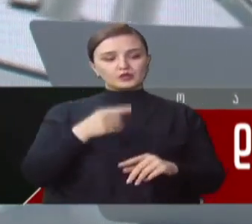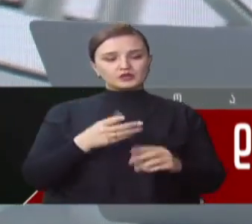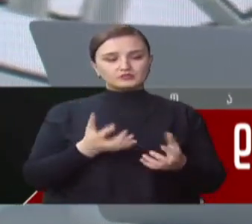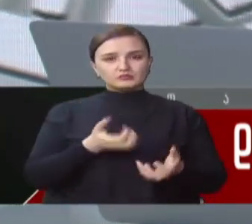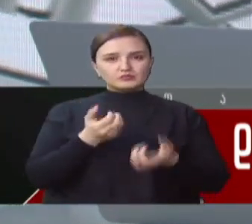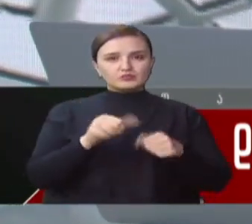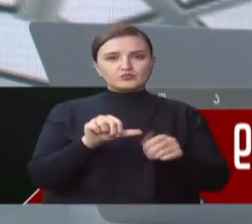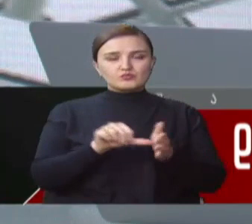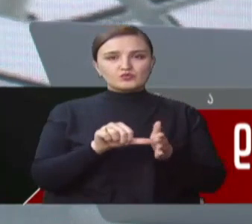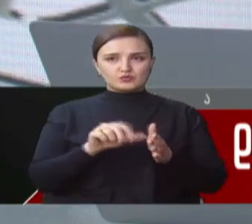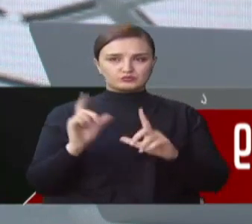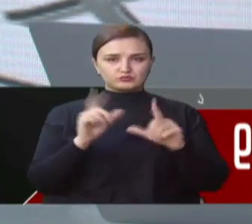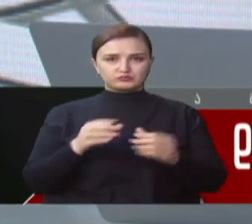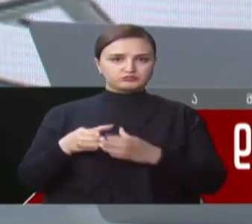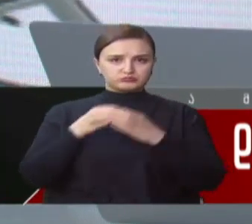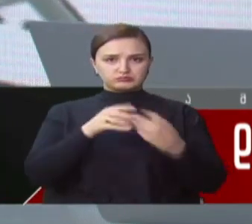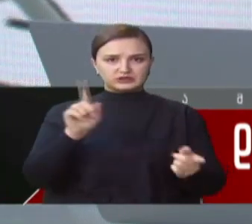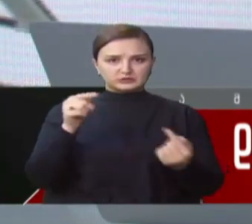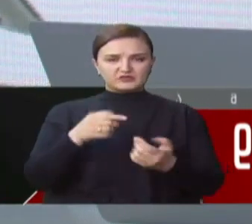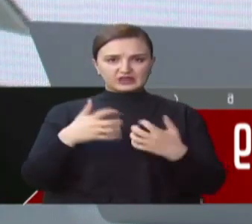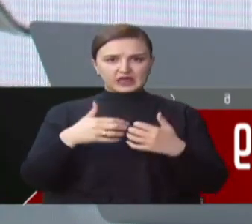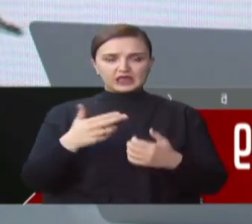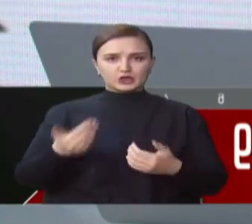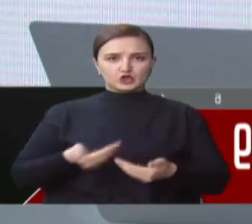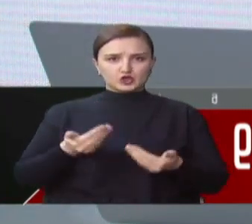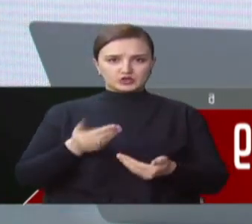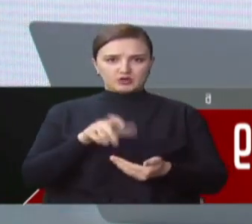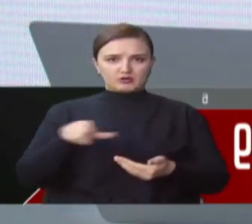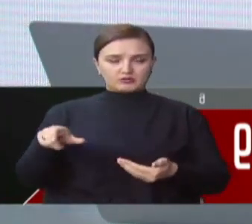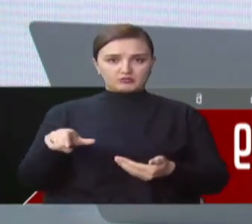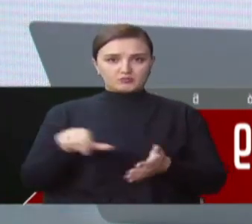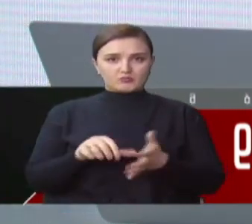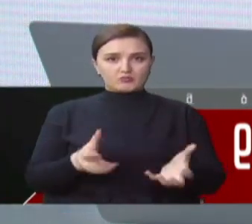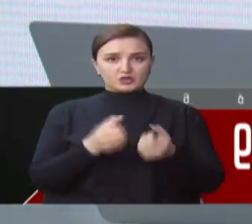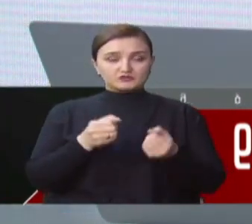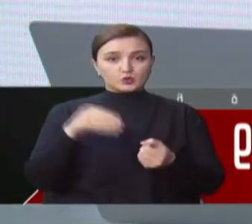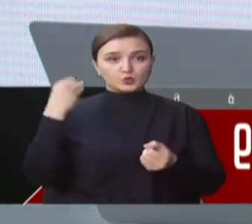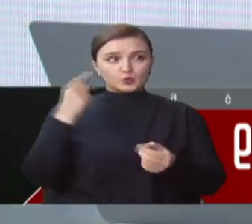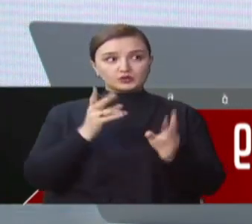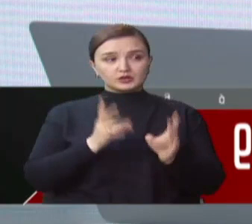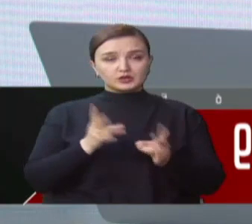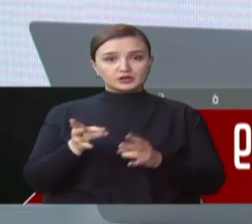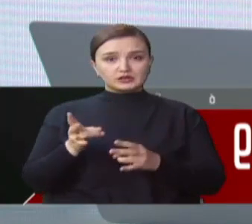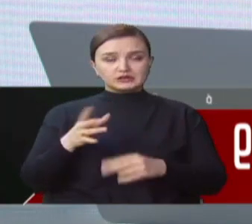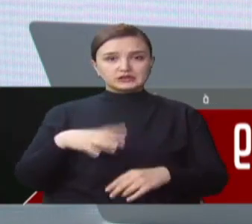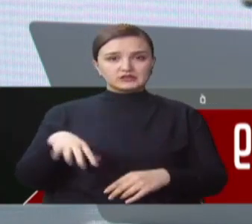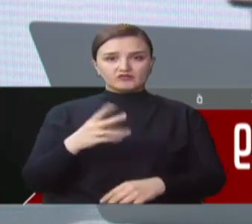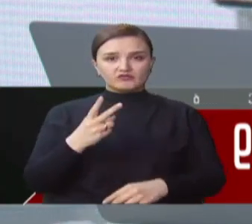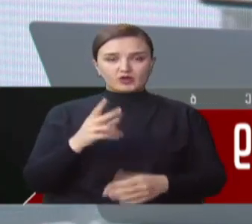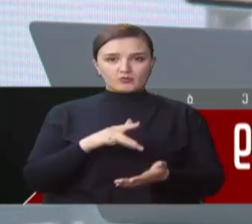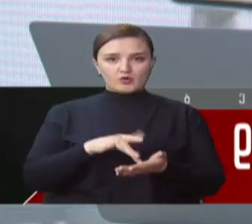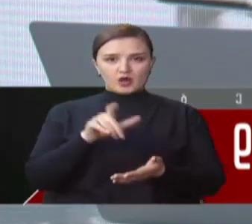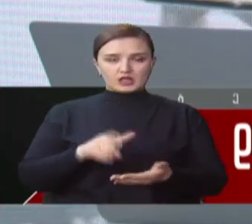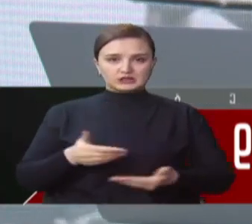სამუშაოებში ჩასართავად უკვე გაემგზავრა შესაბამისი ტექნიკა და ცოცხალი ძალა. ბოლო ცნობებით თურქეთში მომხდარ სტიქიას საქართველოს ორი